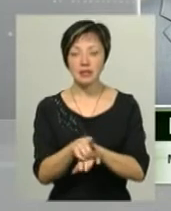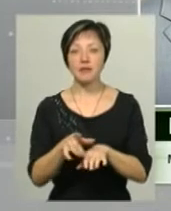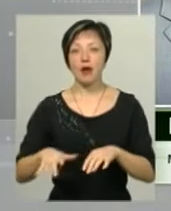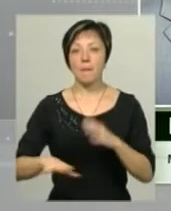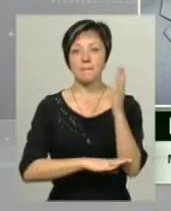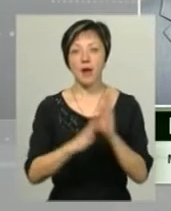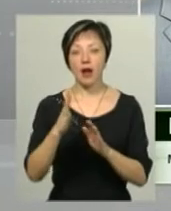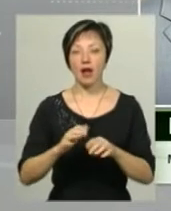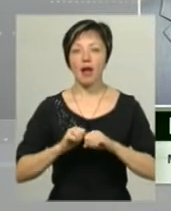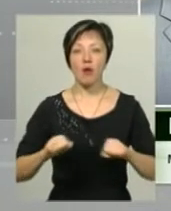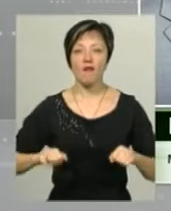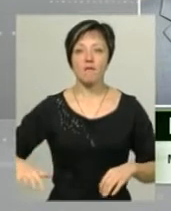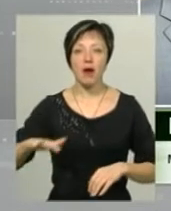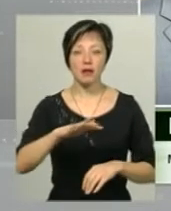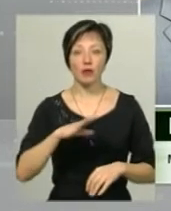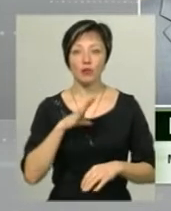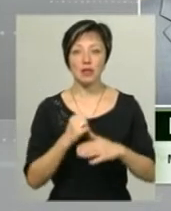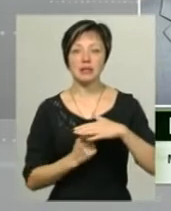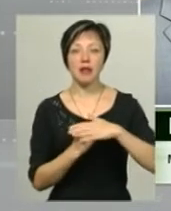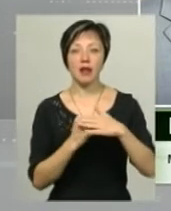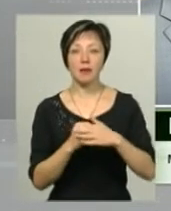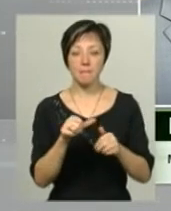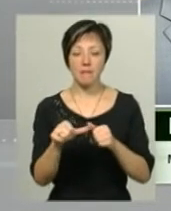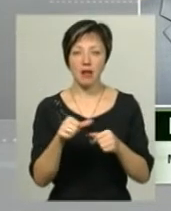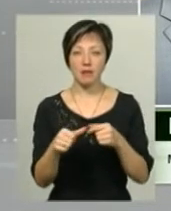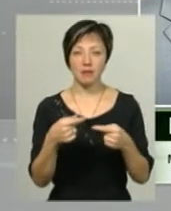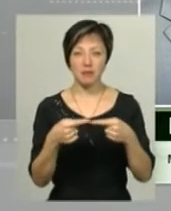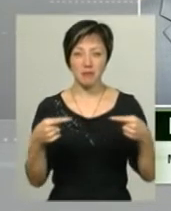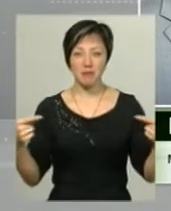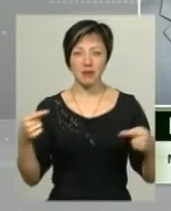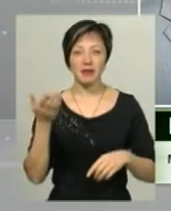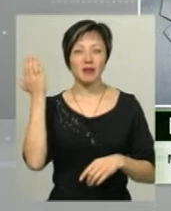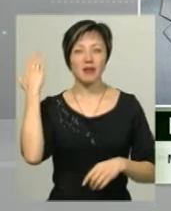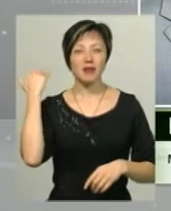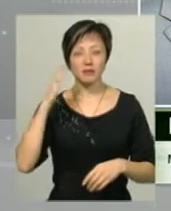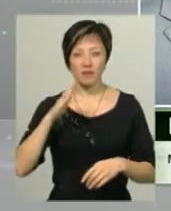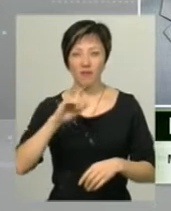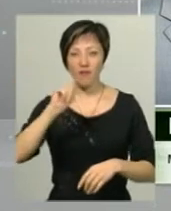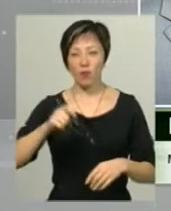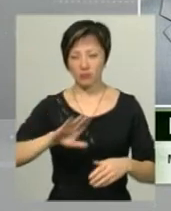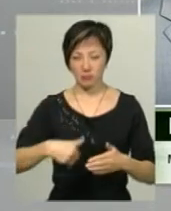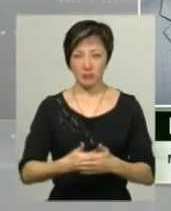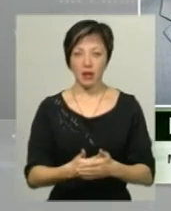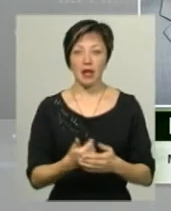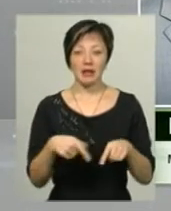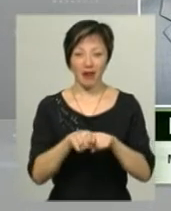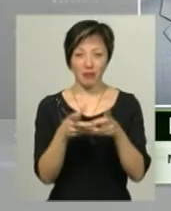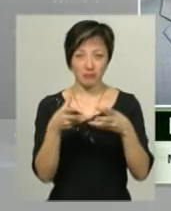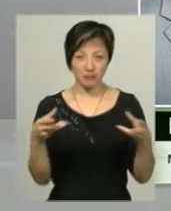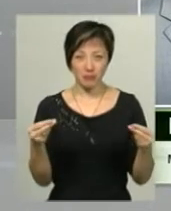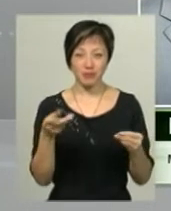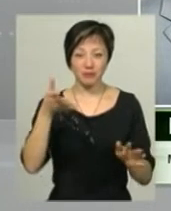героїв Євромайдану були склади паливно-мастильних матеріалів ще з війни. І тому така, коли підлига поступає, багато